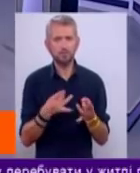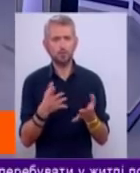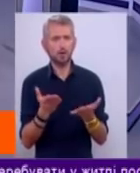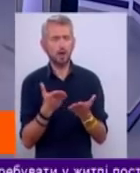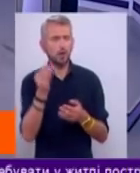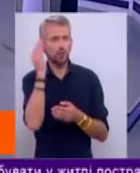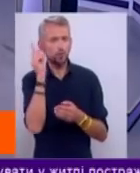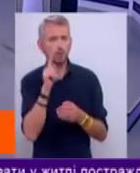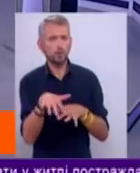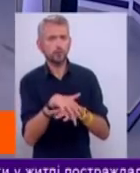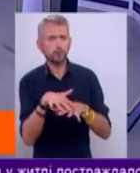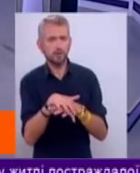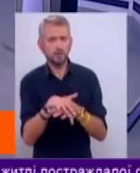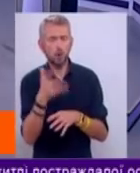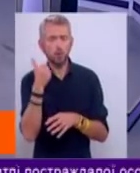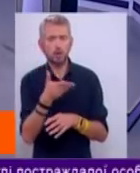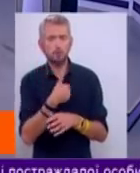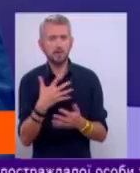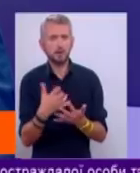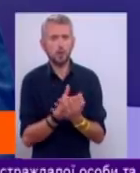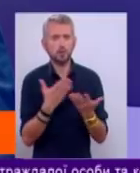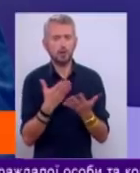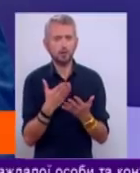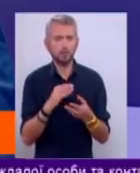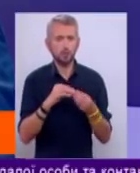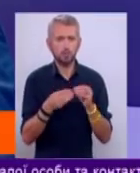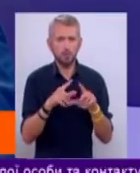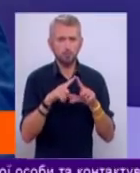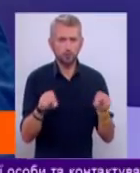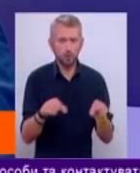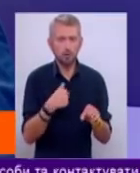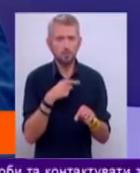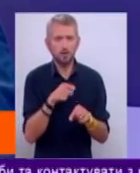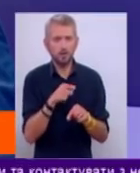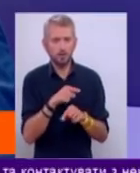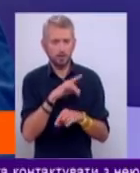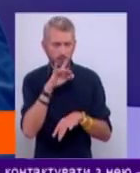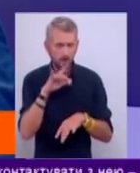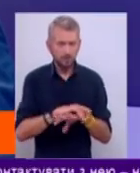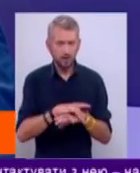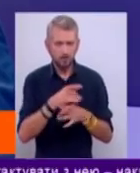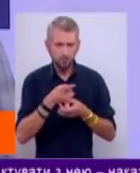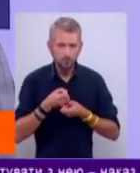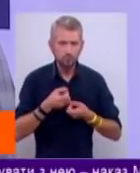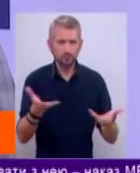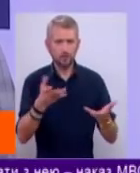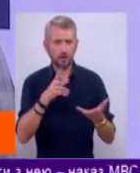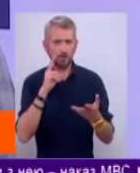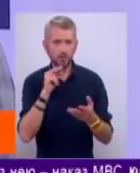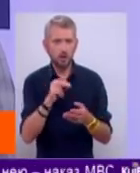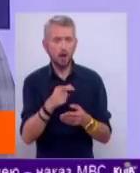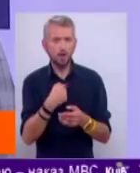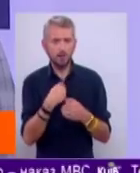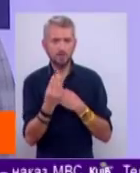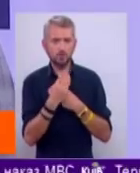якась думка, яка в суспільстві. Тобто коли ми знаходимо якісь негаразди в школі, ми їх викриваємо, озвучуємо, демонструємо, і нас звинувачують в